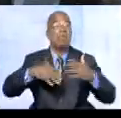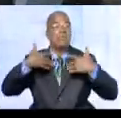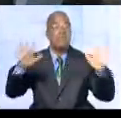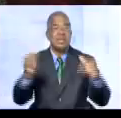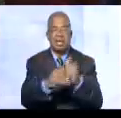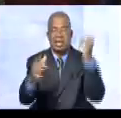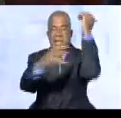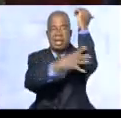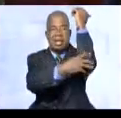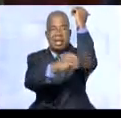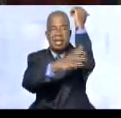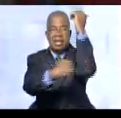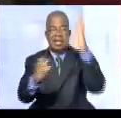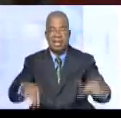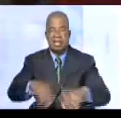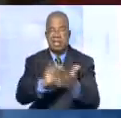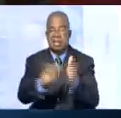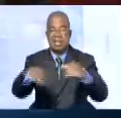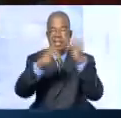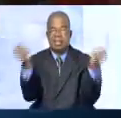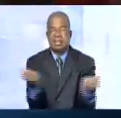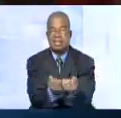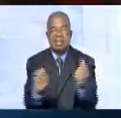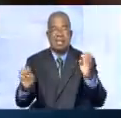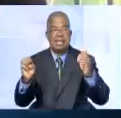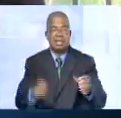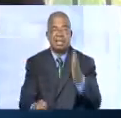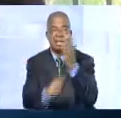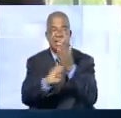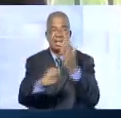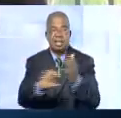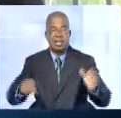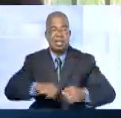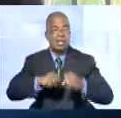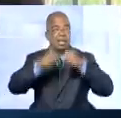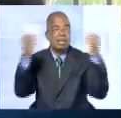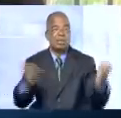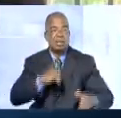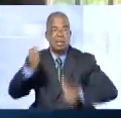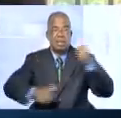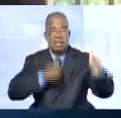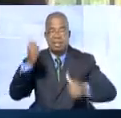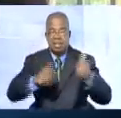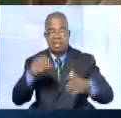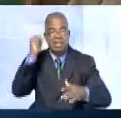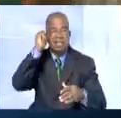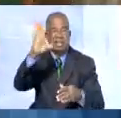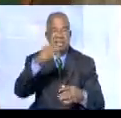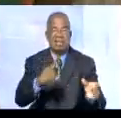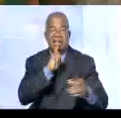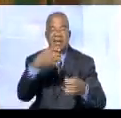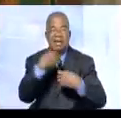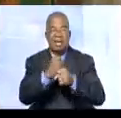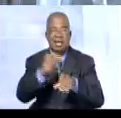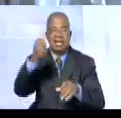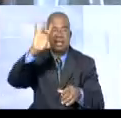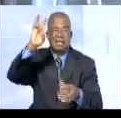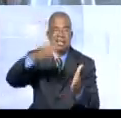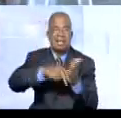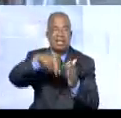pauvreté. La mutuelle de développement économique, social et culturel des femmes Atchan du district autonome a vu le jour le